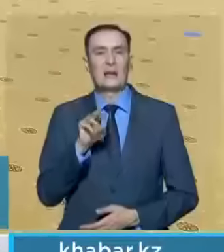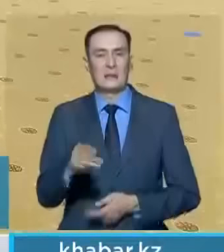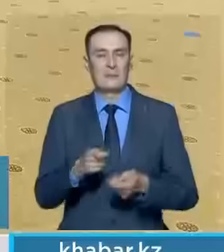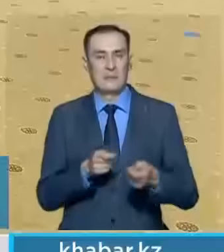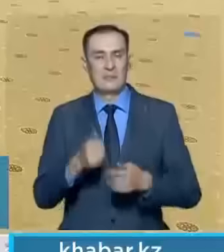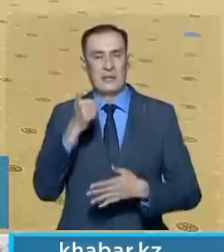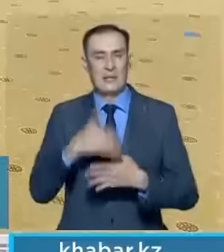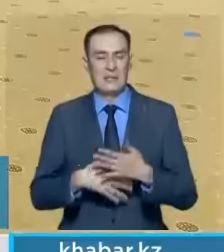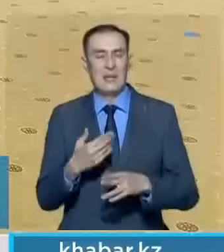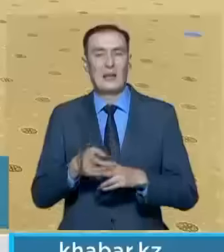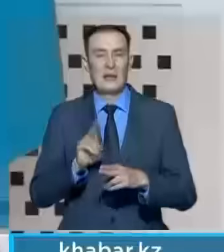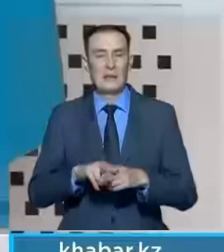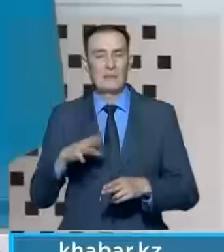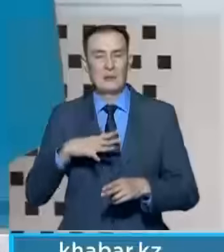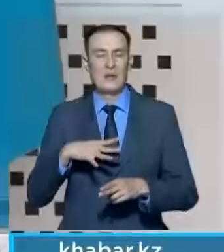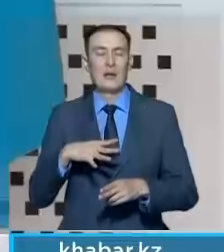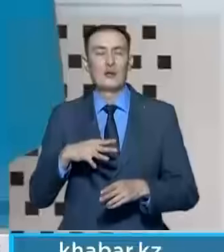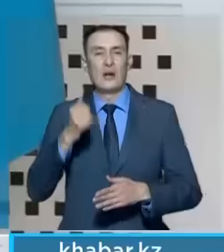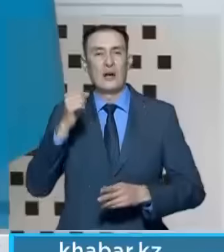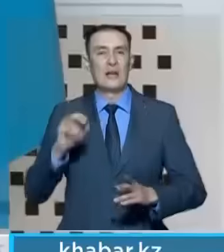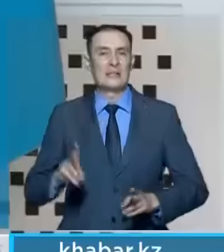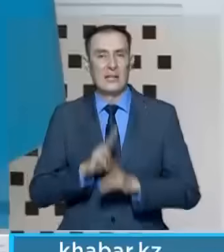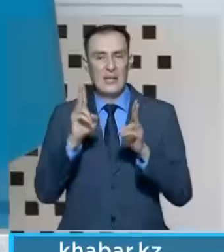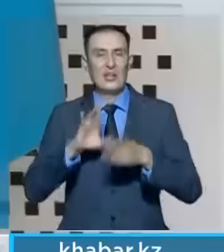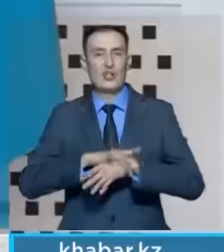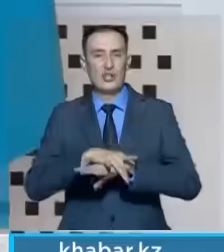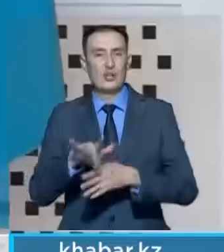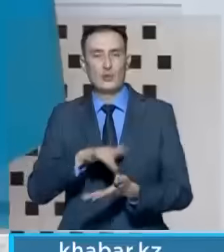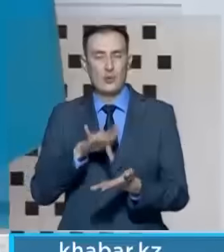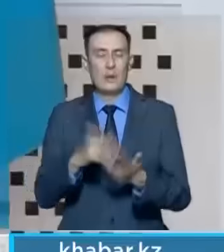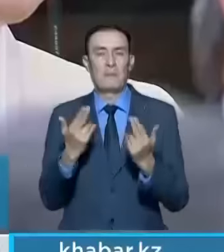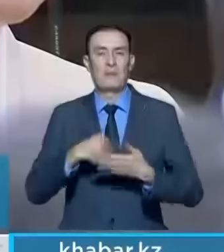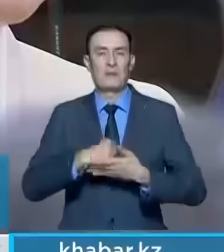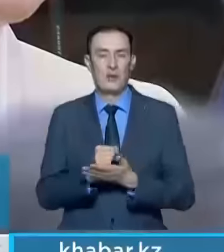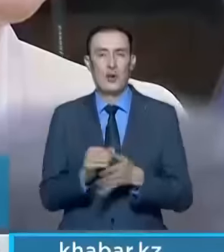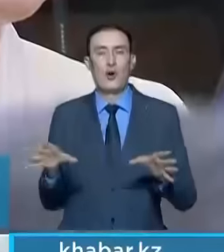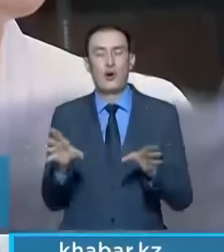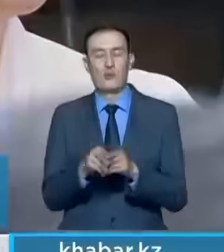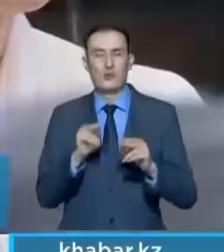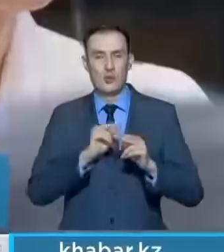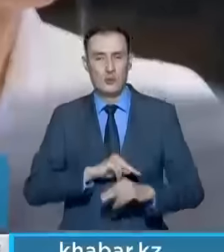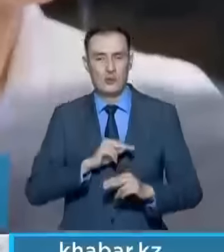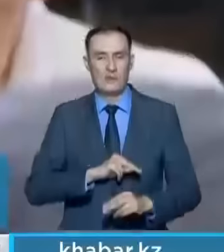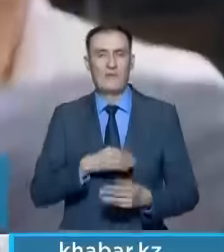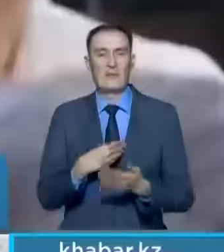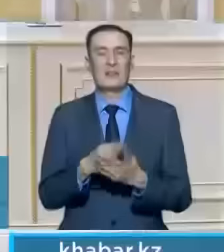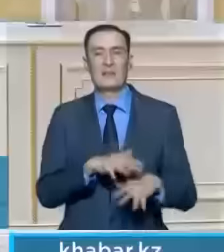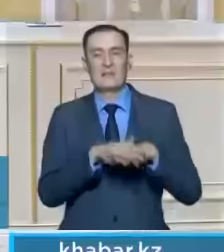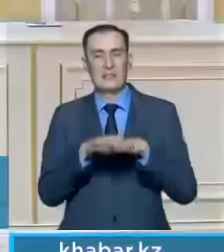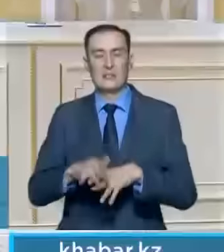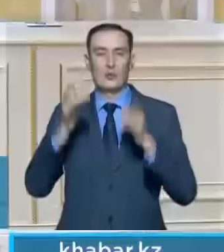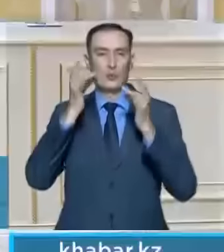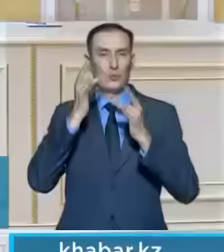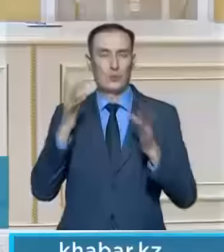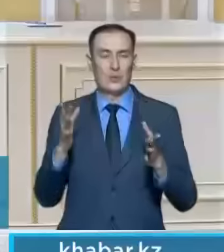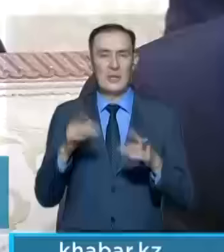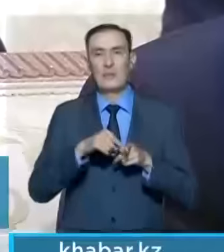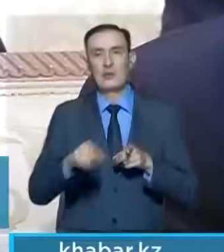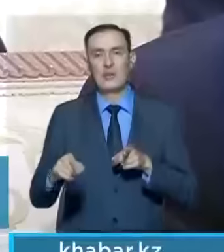Повод в этот раз был. Астана и Ташкент подтвердили общее сотрудничество в инвестициях и культуре